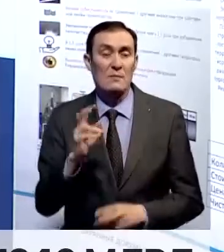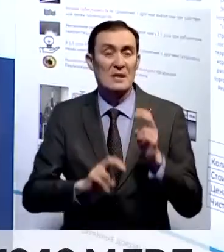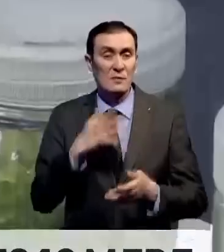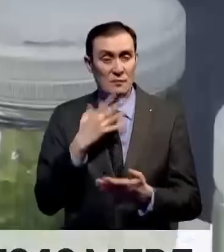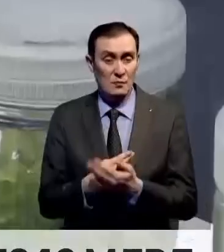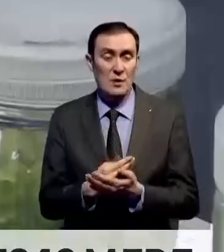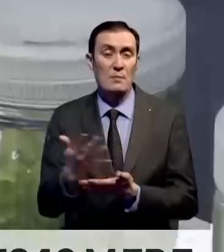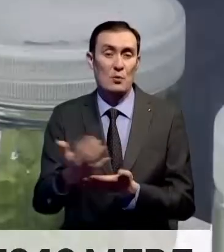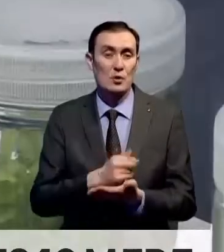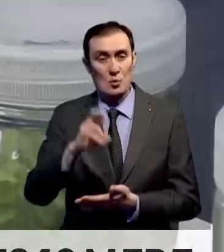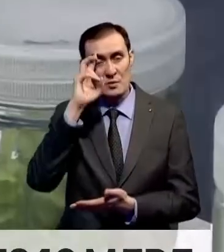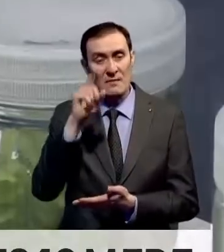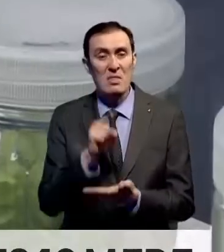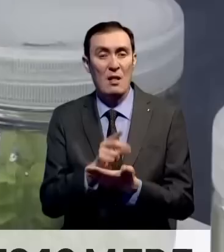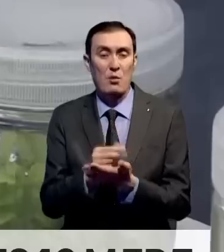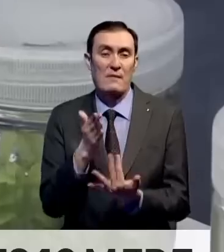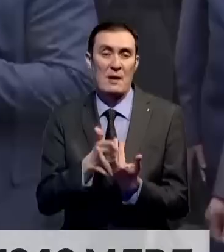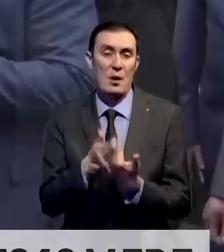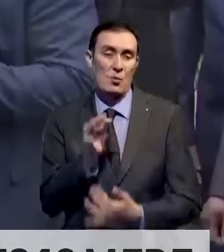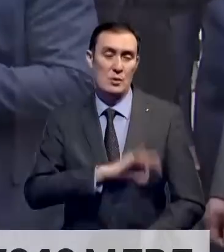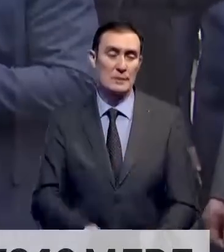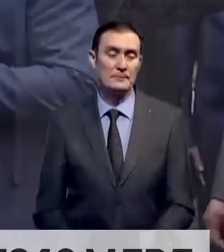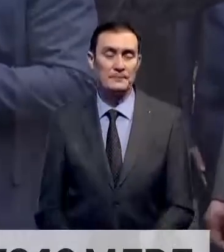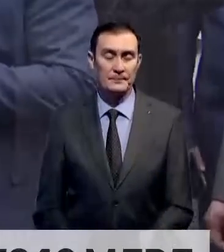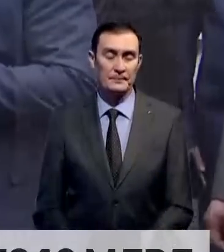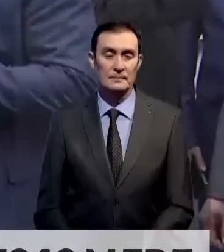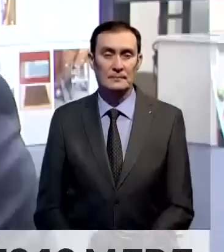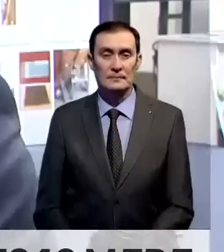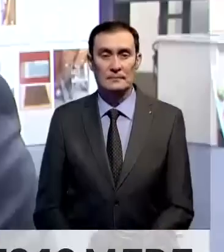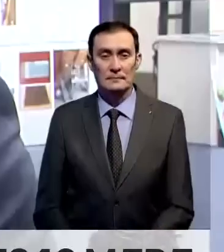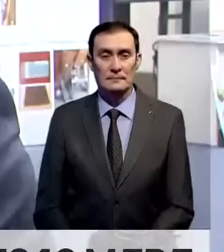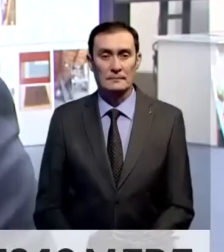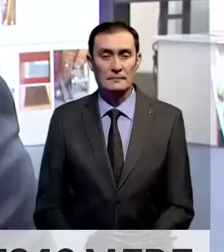производстве, получат от государства налоговые льготы.